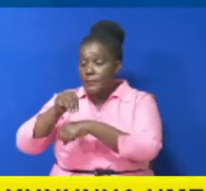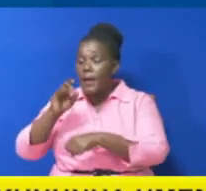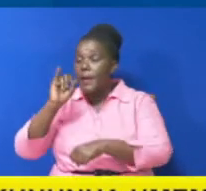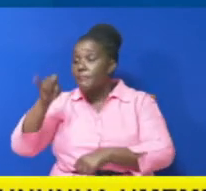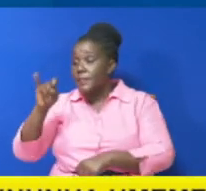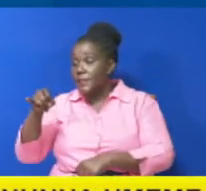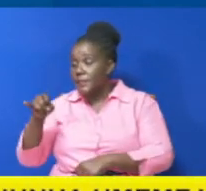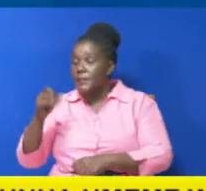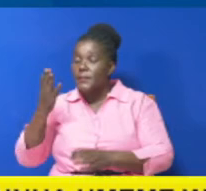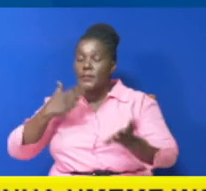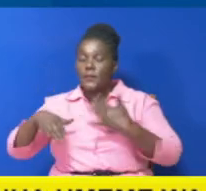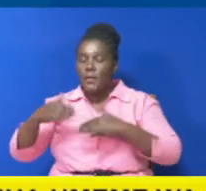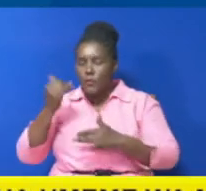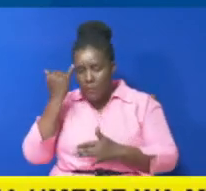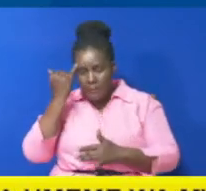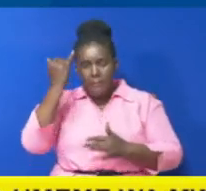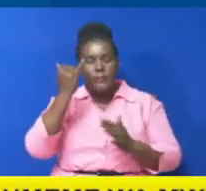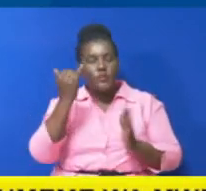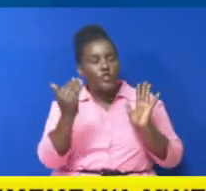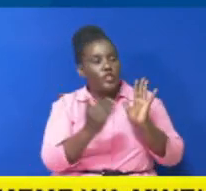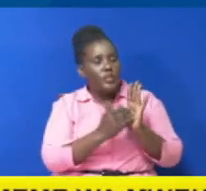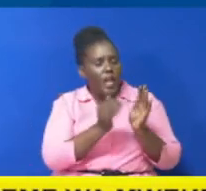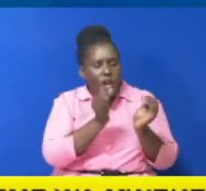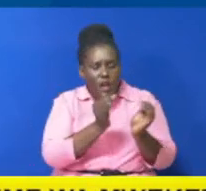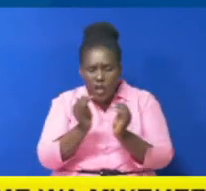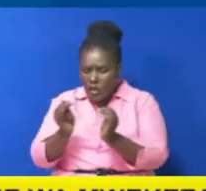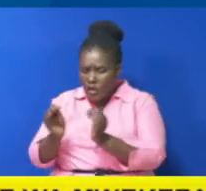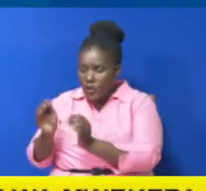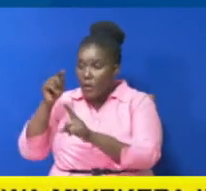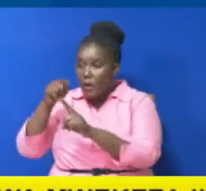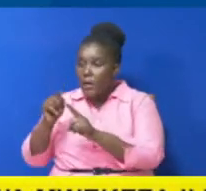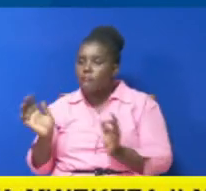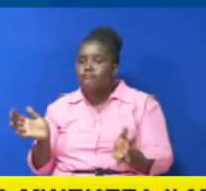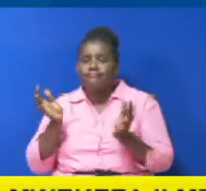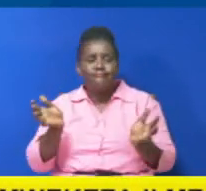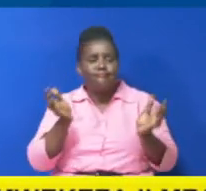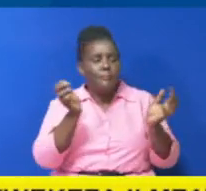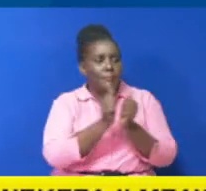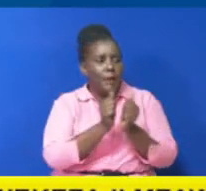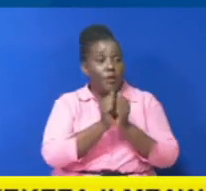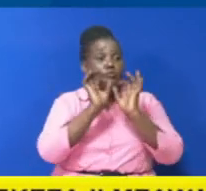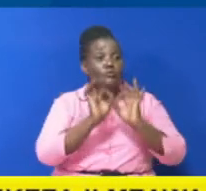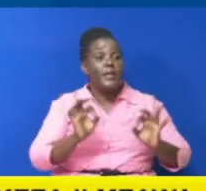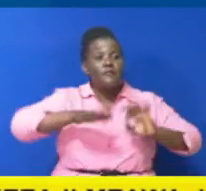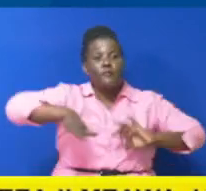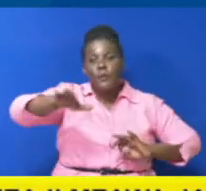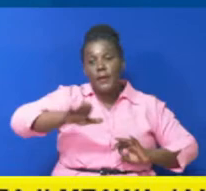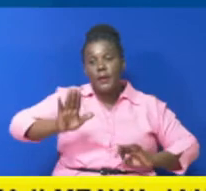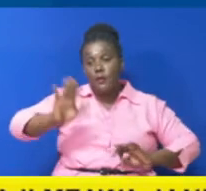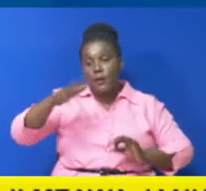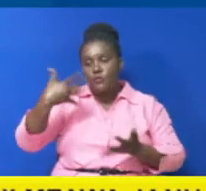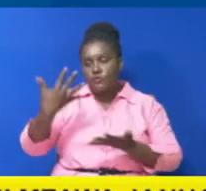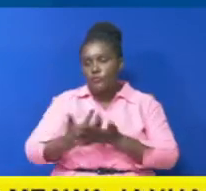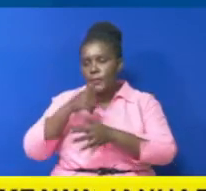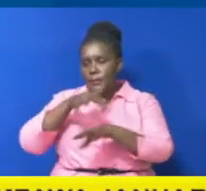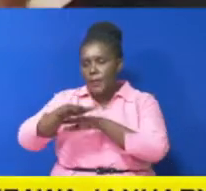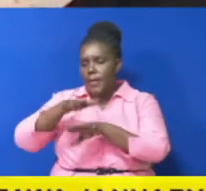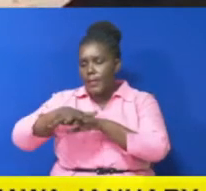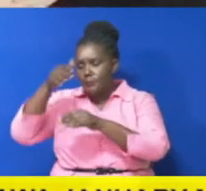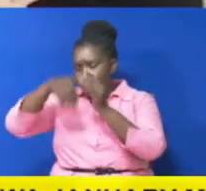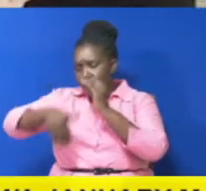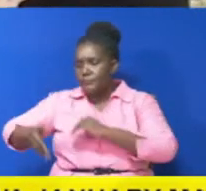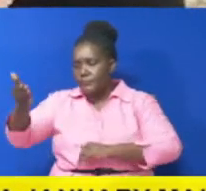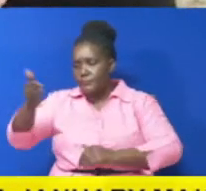ndogo ndogo zitakazoweza kuhimiza usafi wa mazingira katika maeneo yao. Mwandishi wetu anatuarifu zaidi.